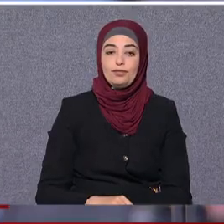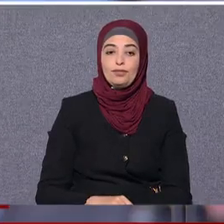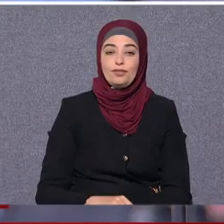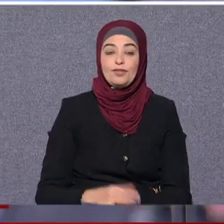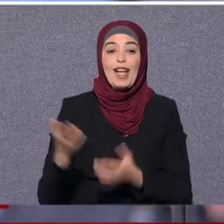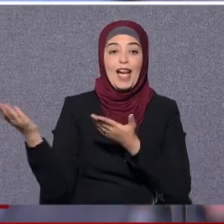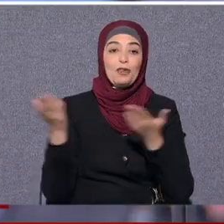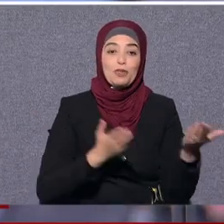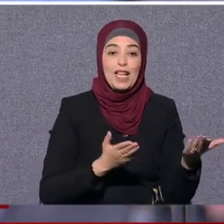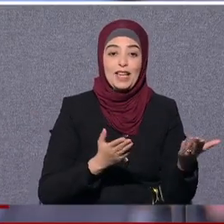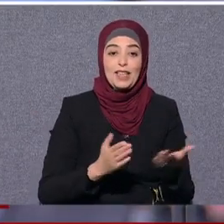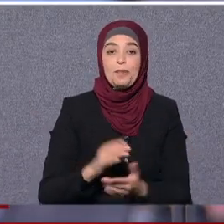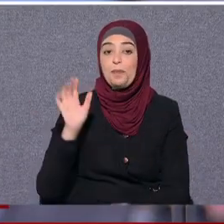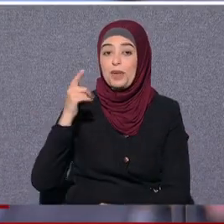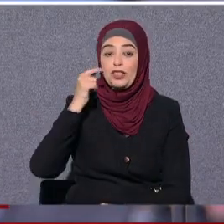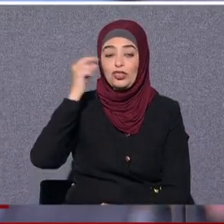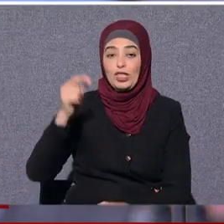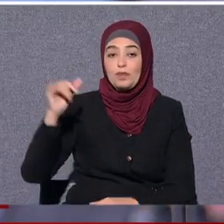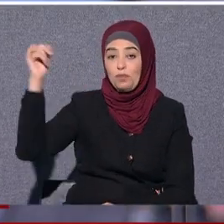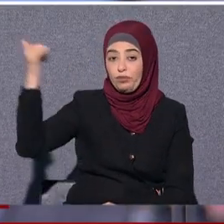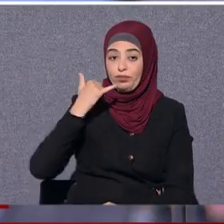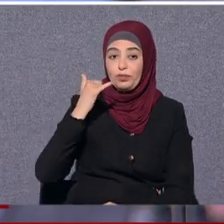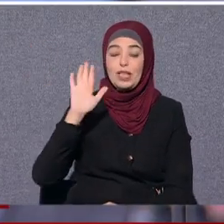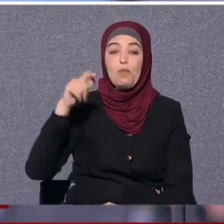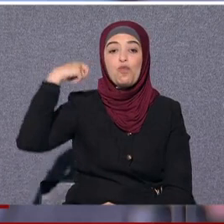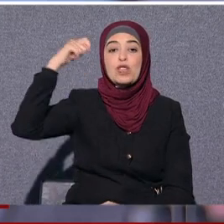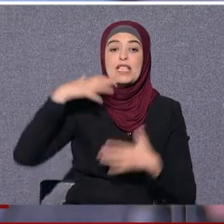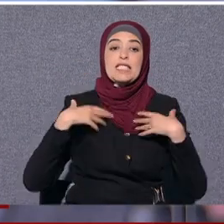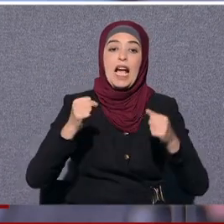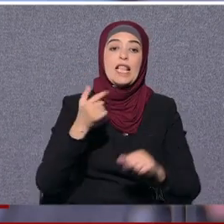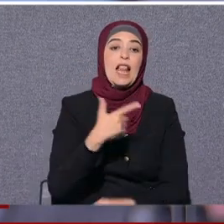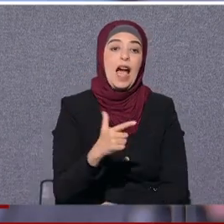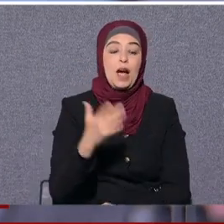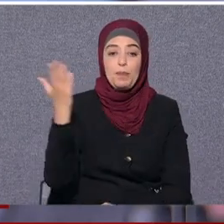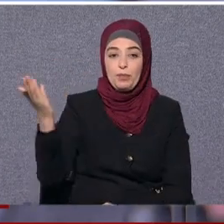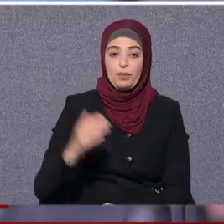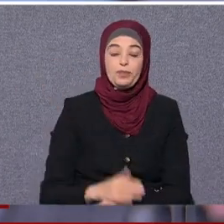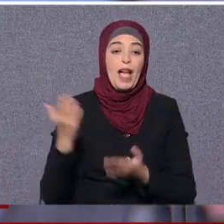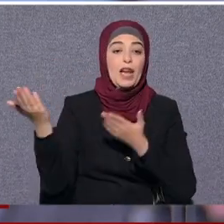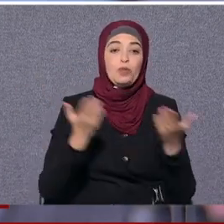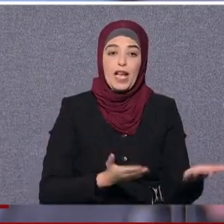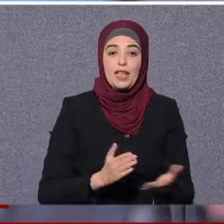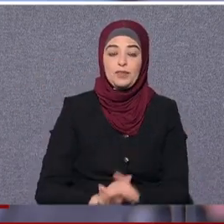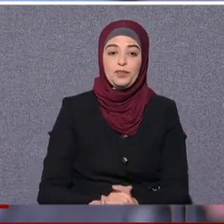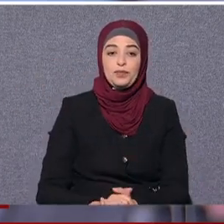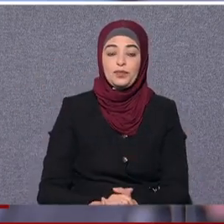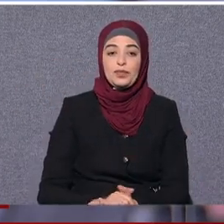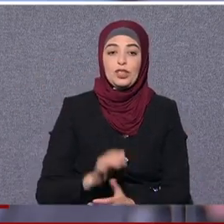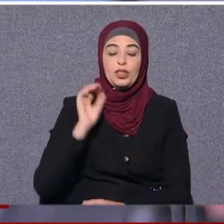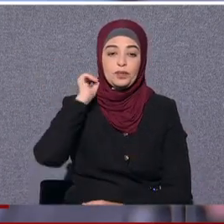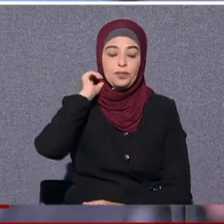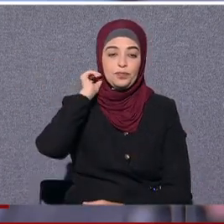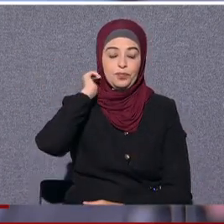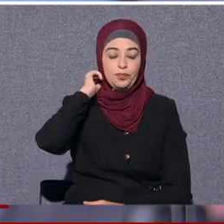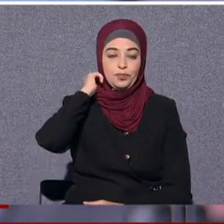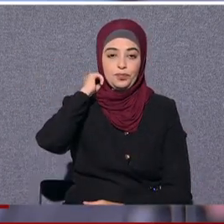إذا أرحب بالسيد إبراهيم المعايعة مدير صحة العقبة، أهلا وسهلا بك معنا. إذا سيد إبراهيم، ما هي المناطق